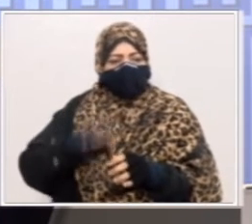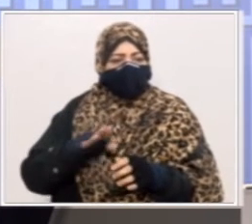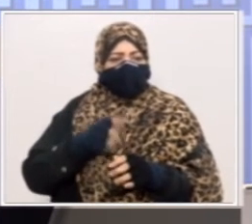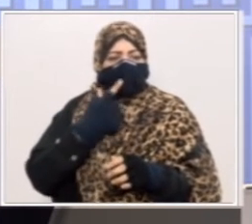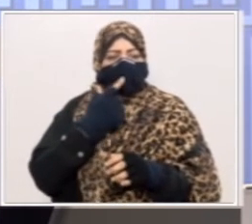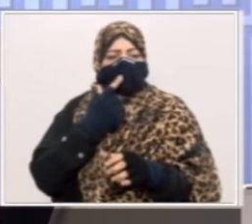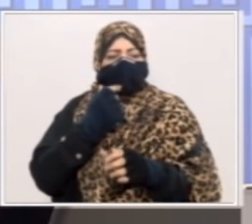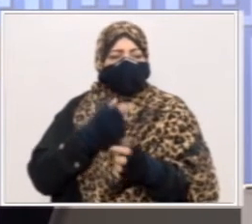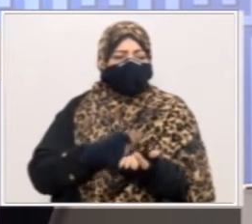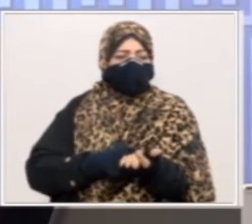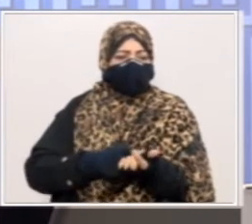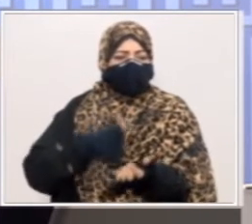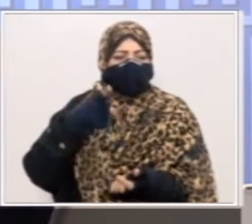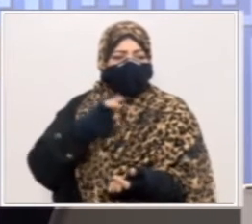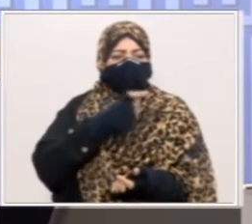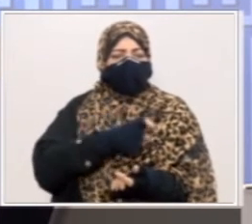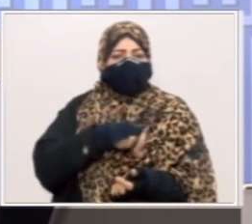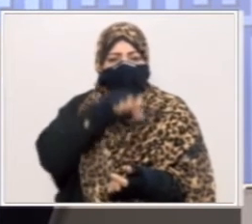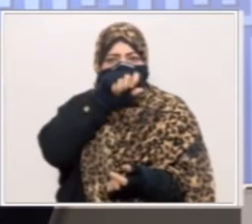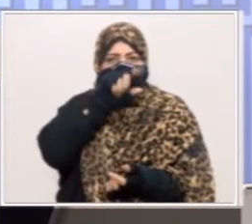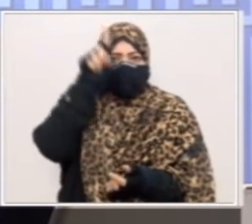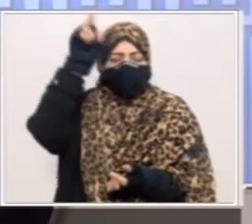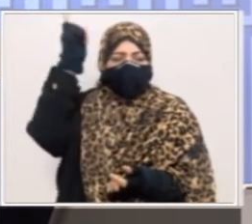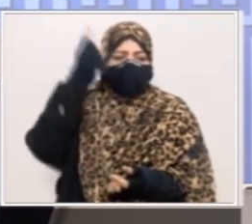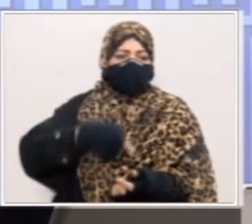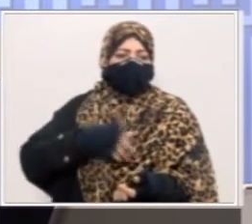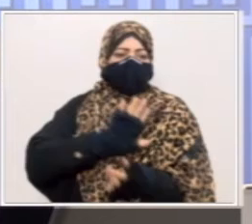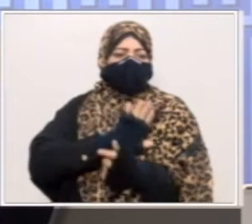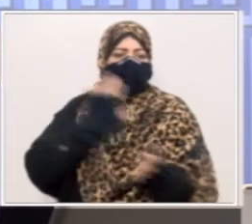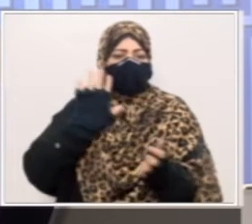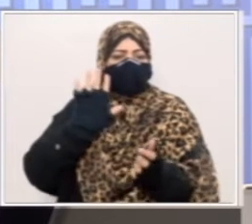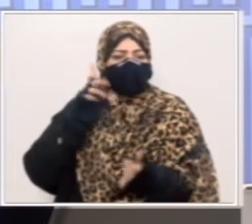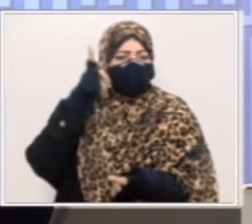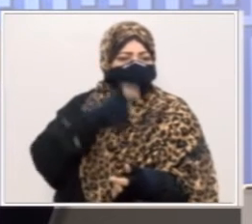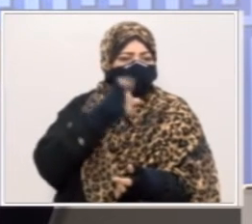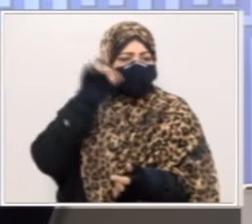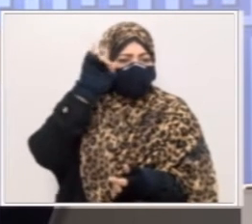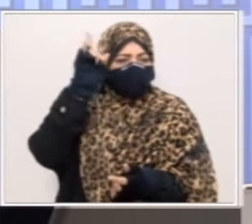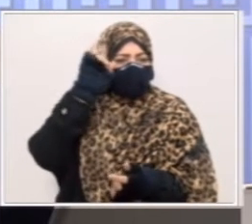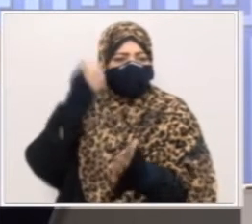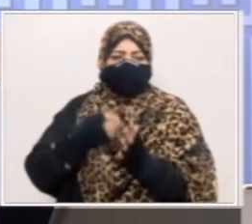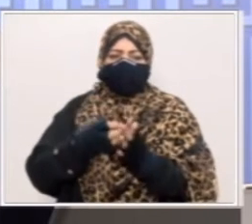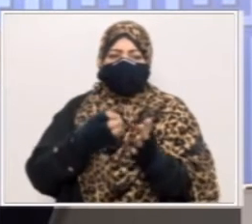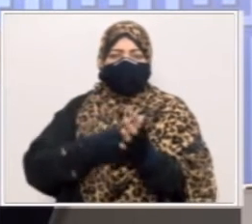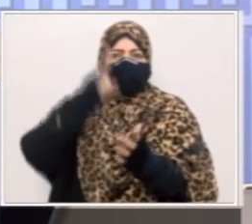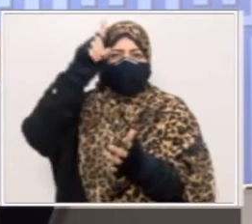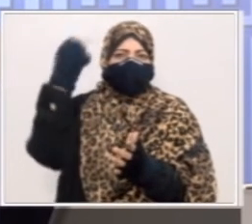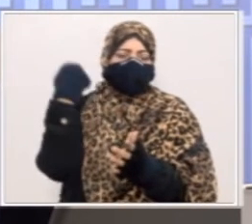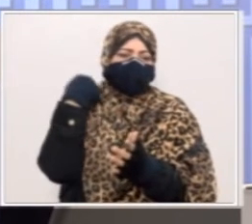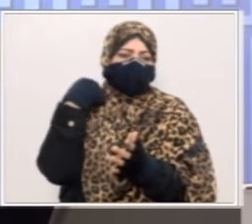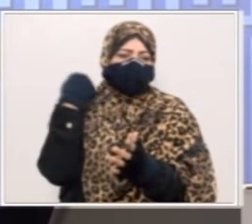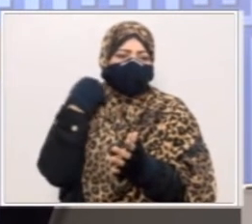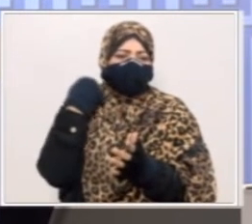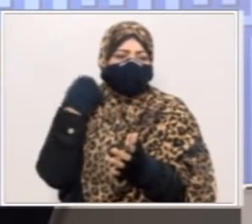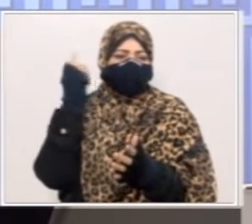من الله، وإلا بقواعد بينة. هذه القواعد وهذه